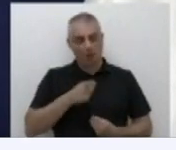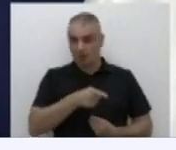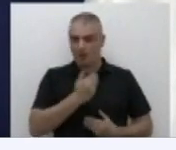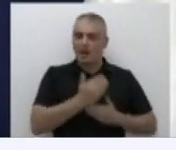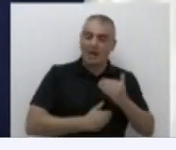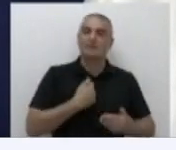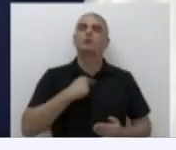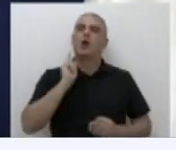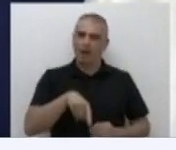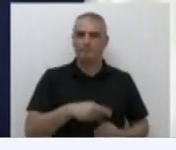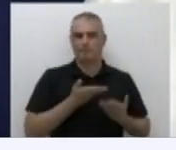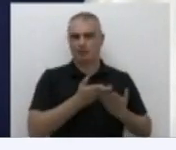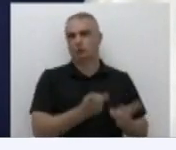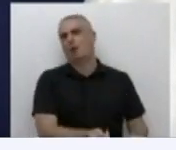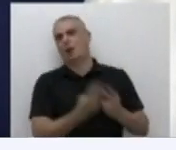يمكن أن